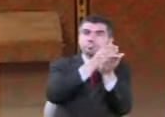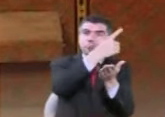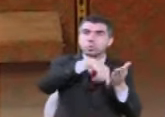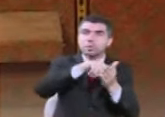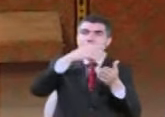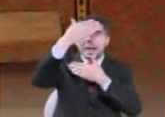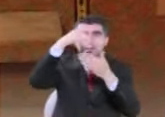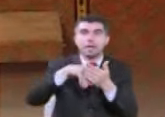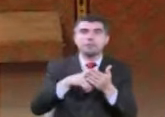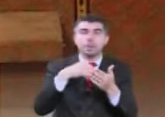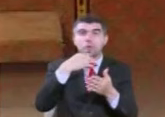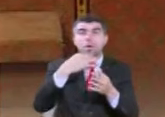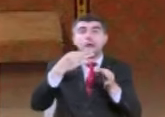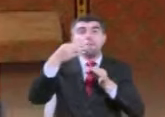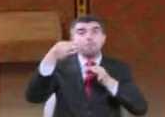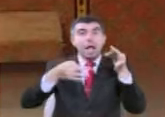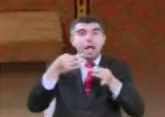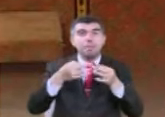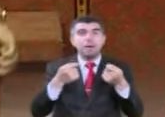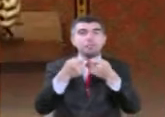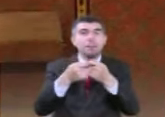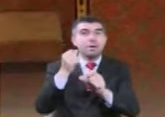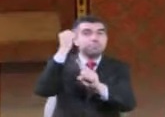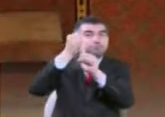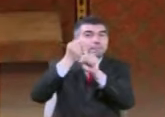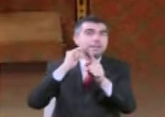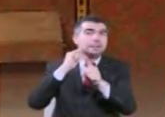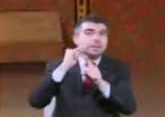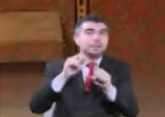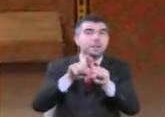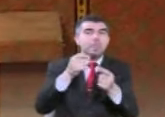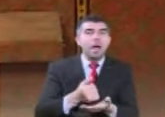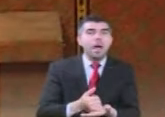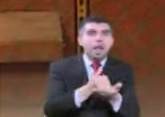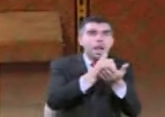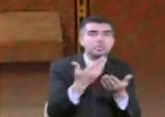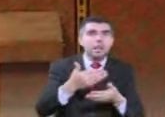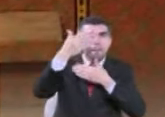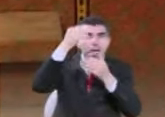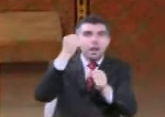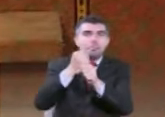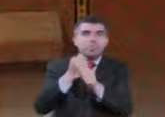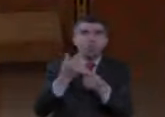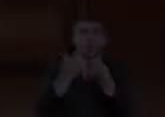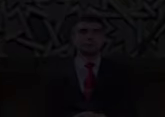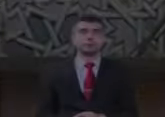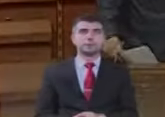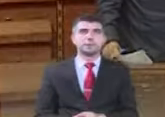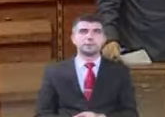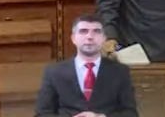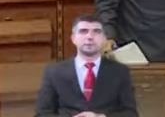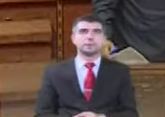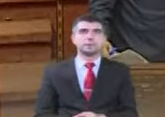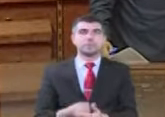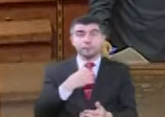فإن المحاكم تبذل الجهود الممكنة واللازمة لتكون عند حسن ظن المواطنين بكافة فئاتهم. شكرا.